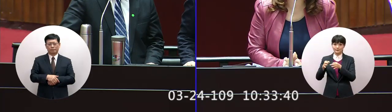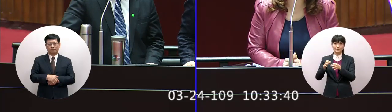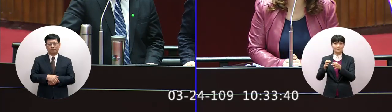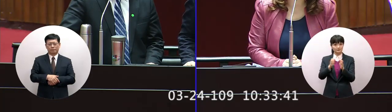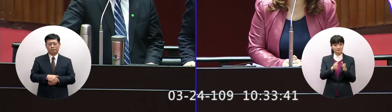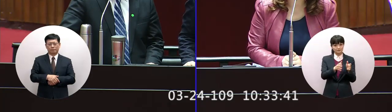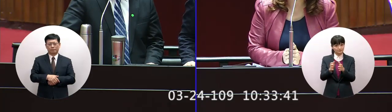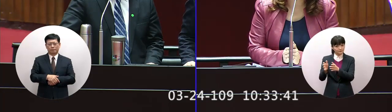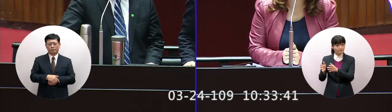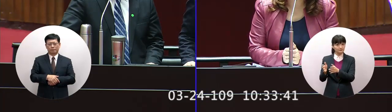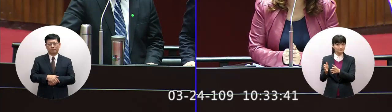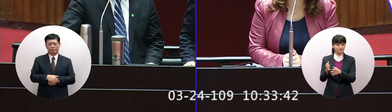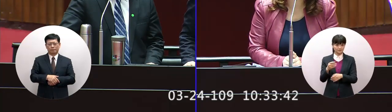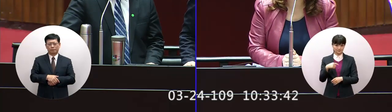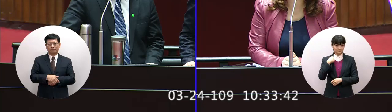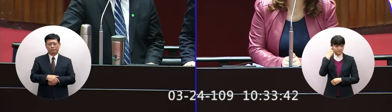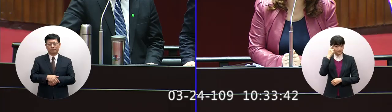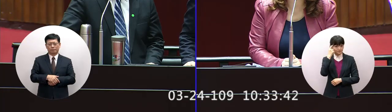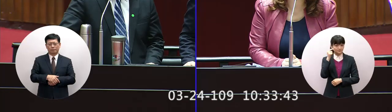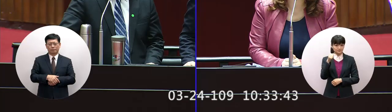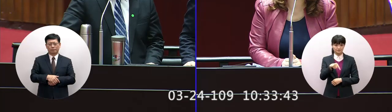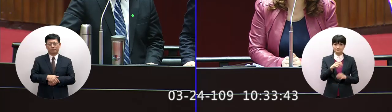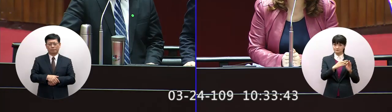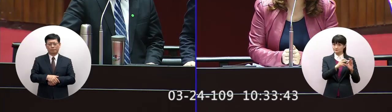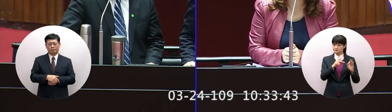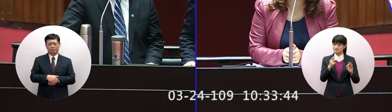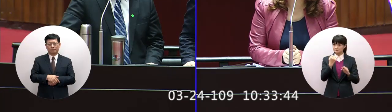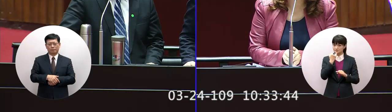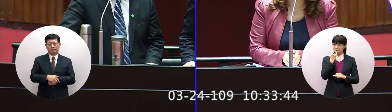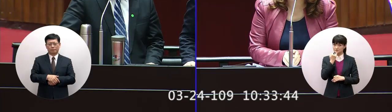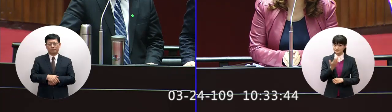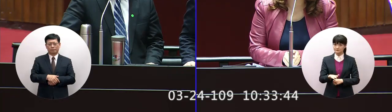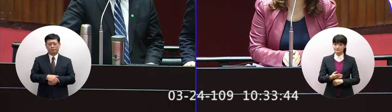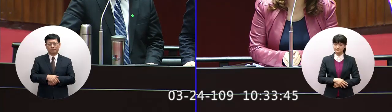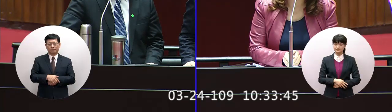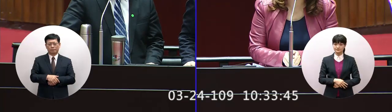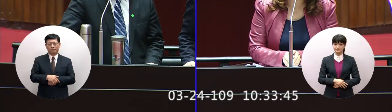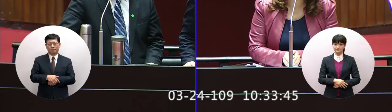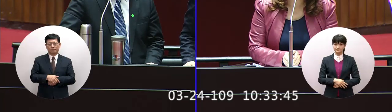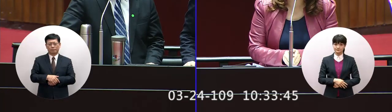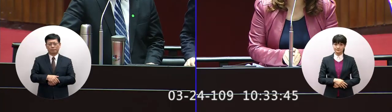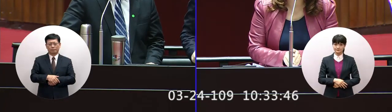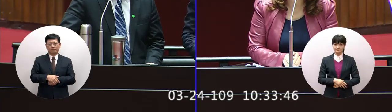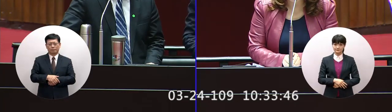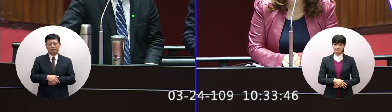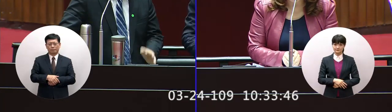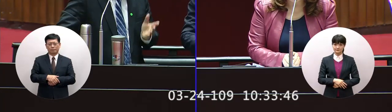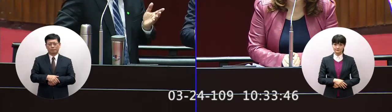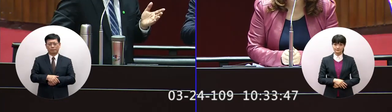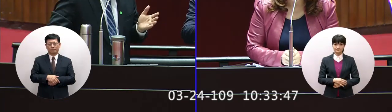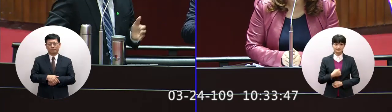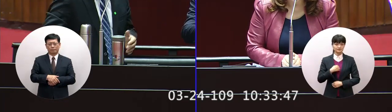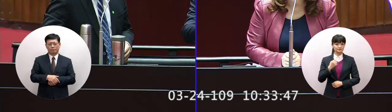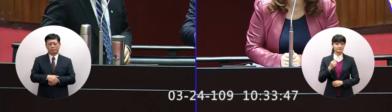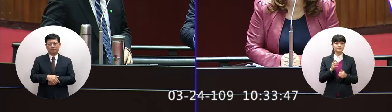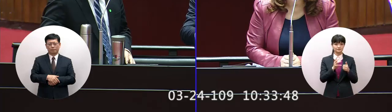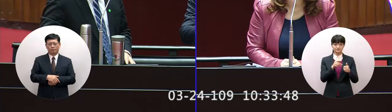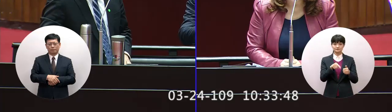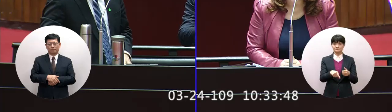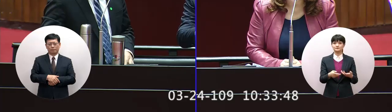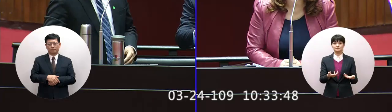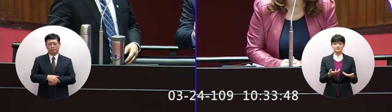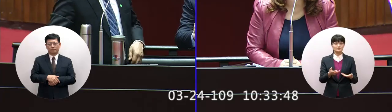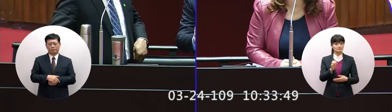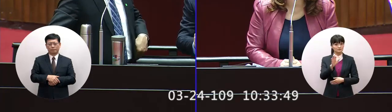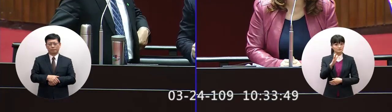也受到我们这些银行纾困贷款的这个保障？这个本席想要了解，因为